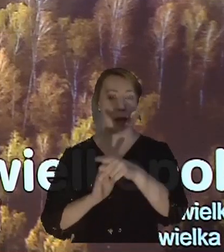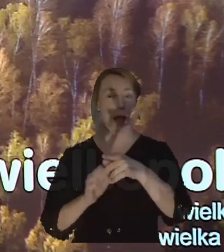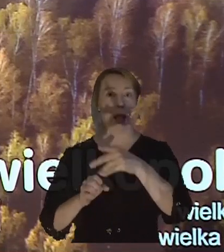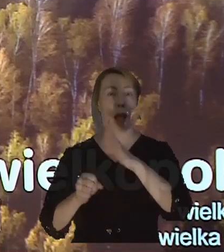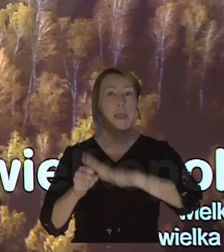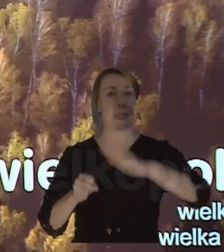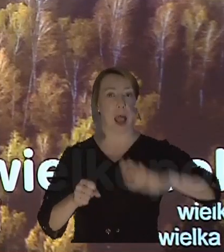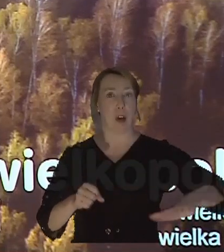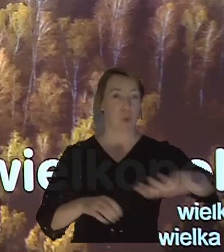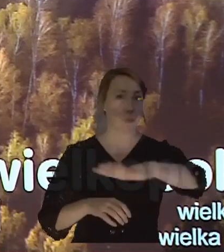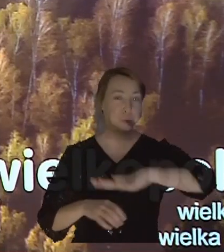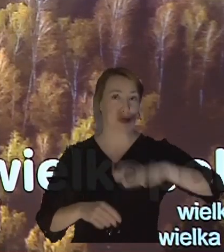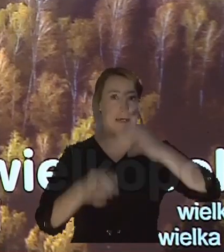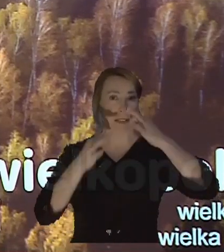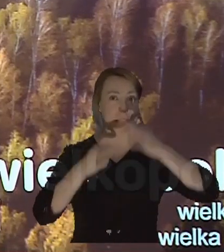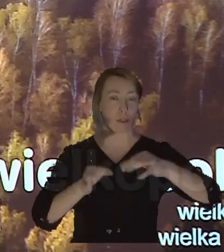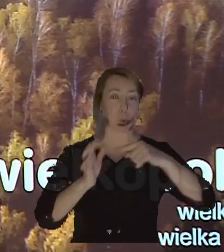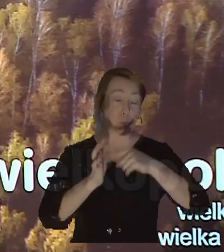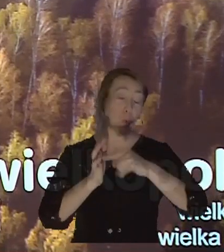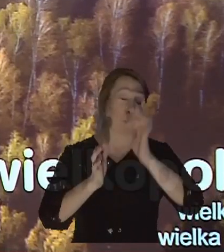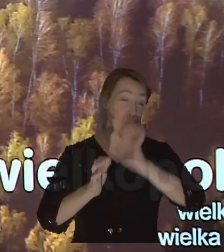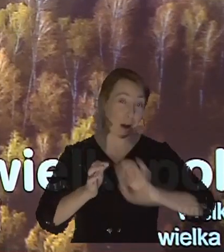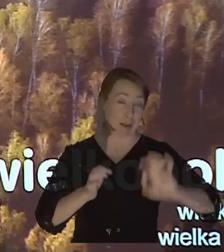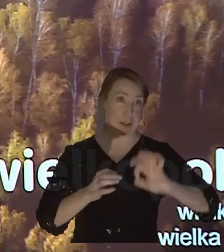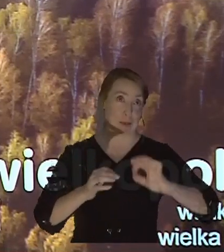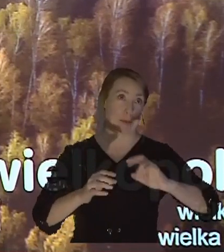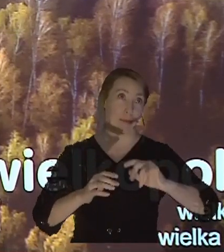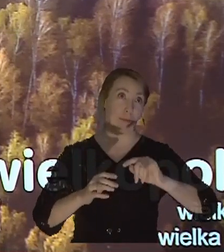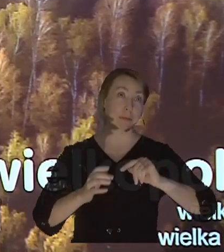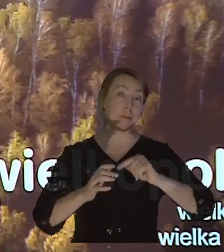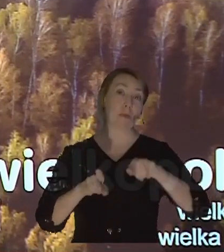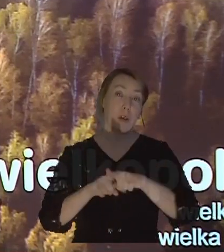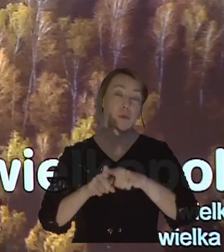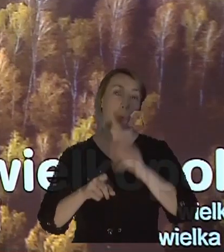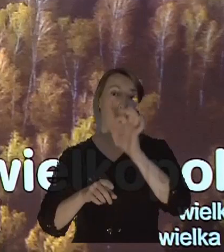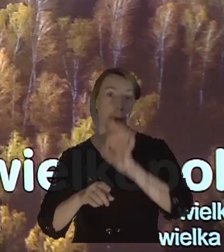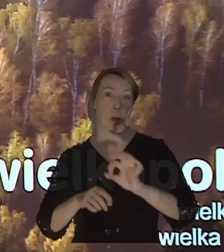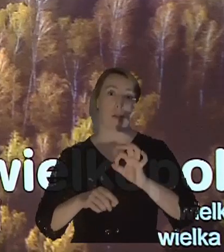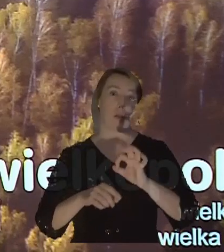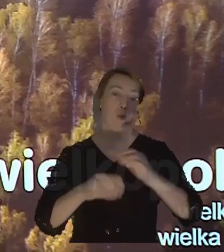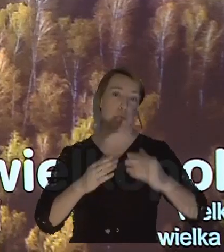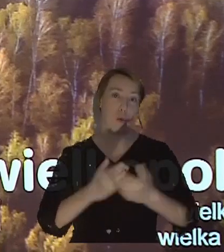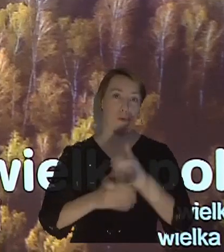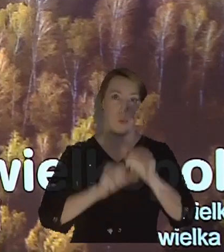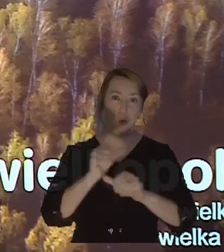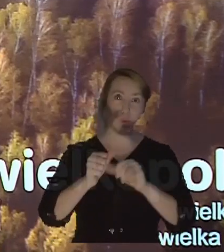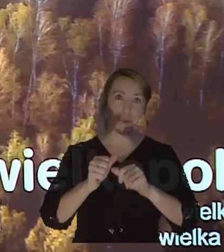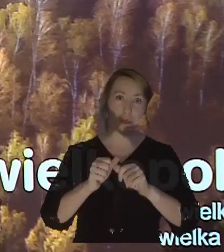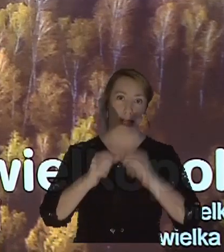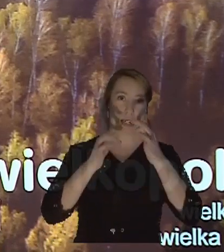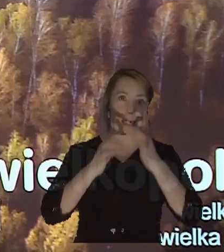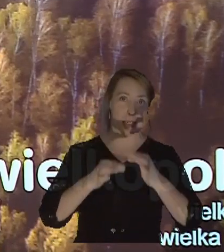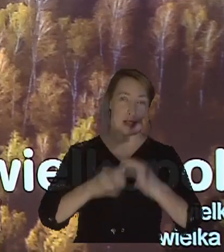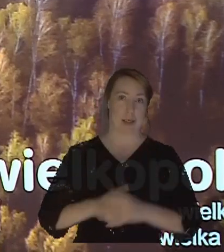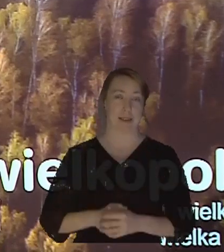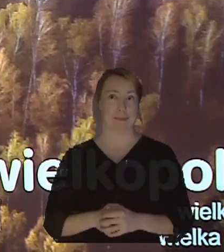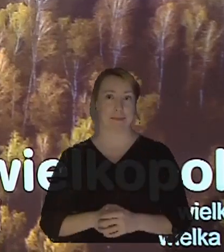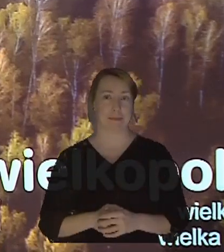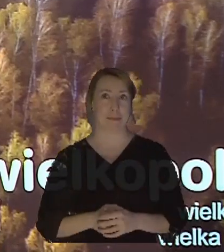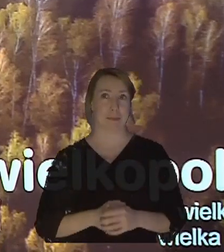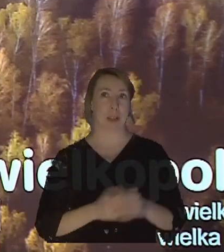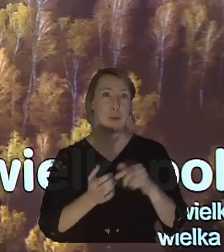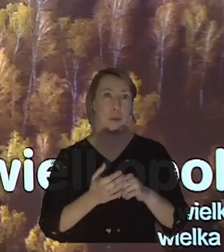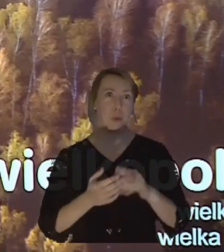chińskiego właśnie z tej okazji i z okazji Nowego Roku Chińskiego. Tak, i to oczywiście jest